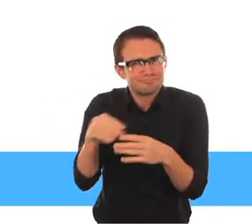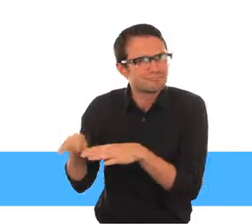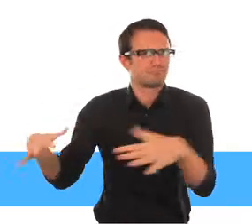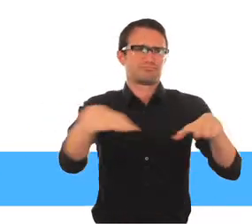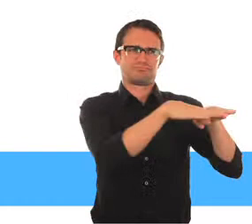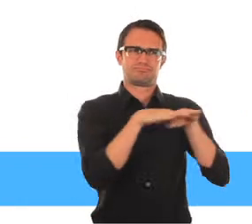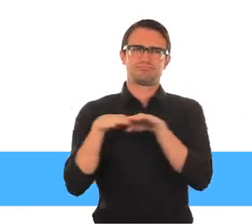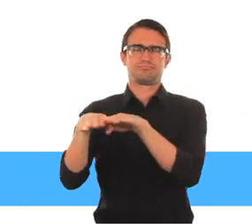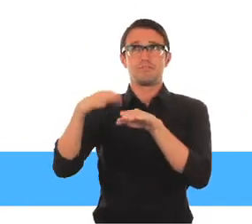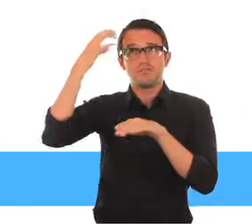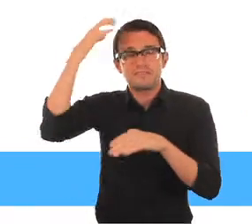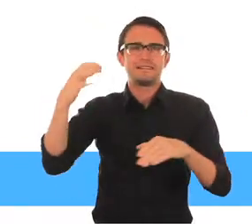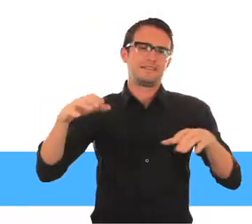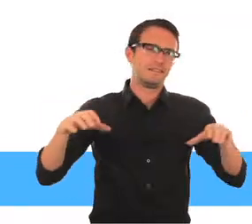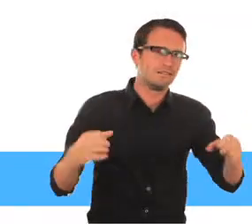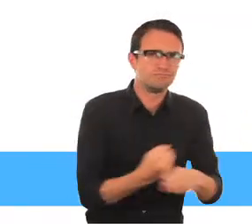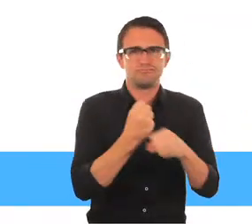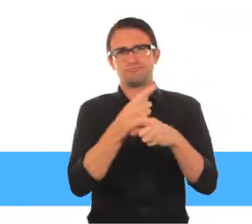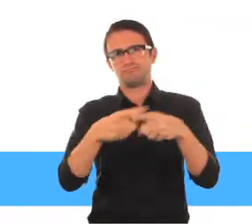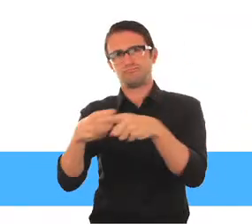de dialogue politique et de gouvernance.